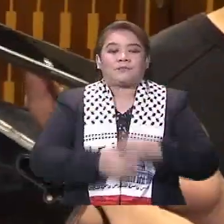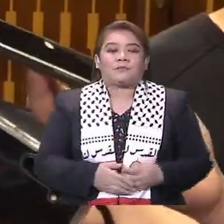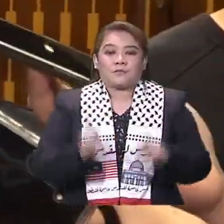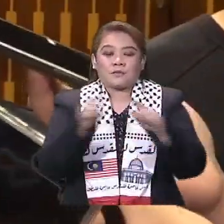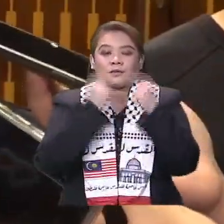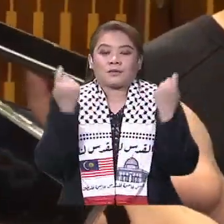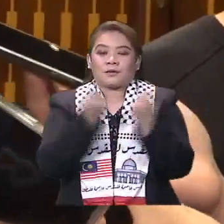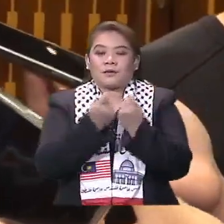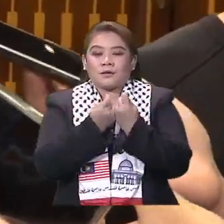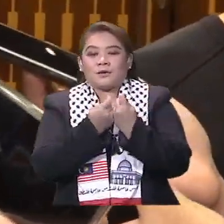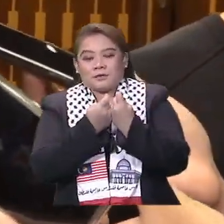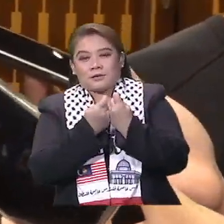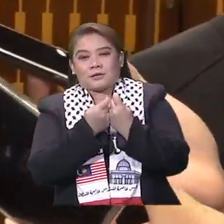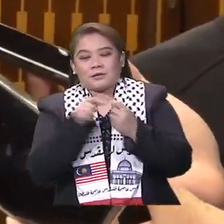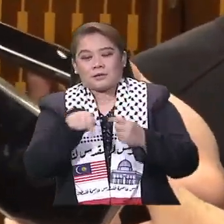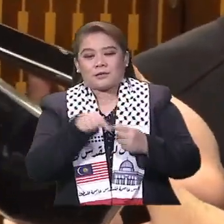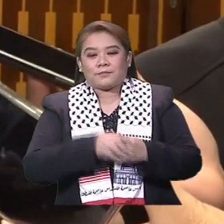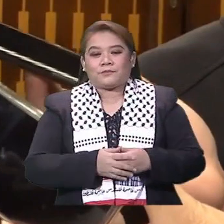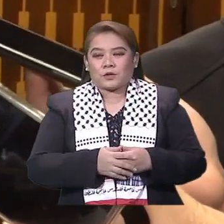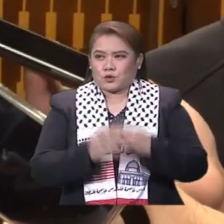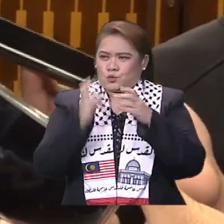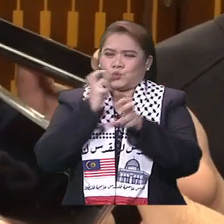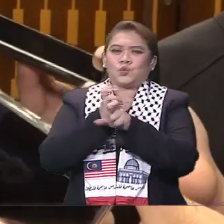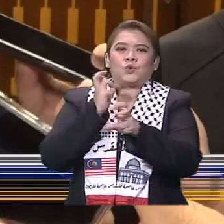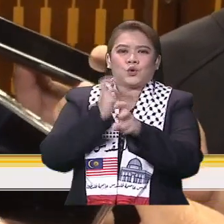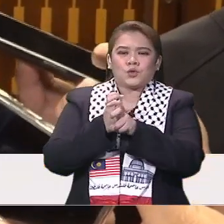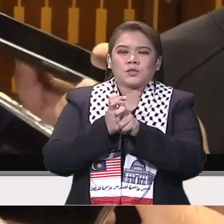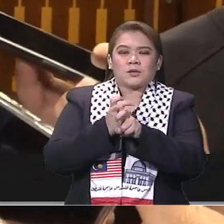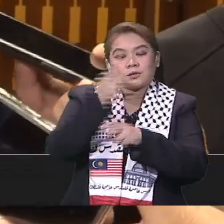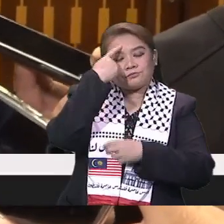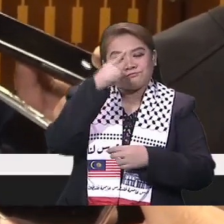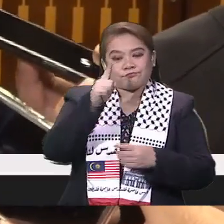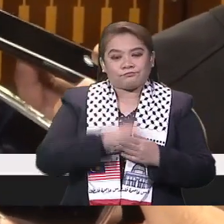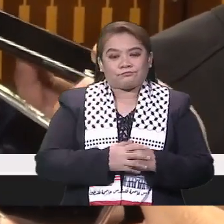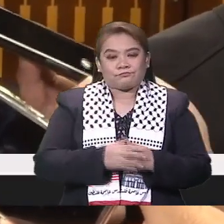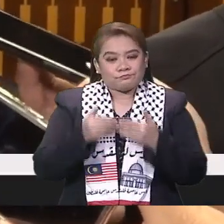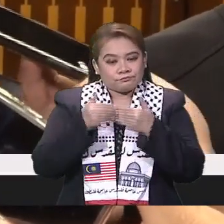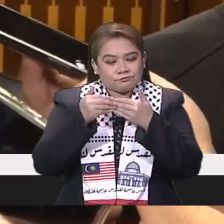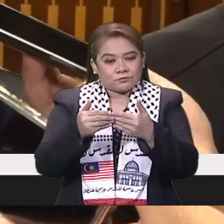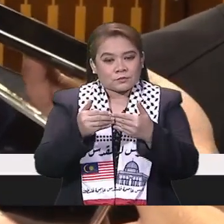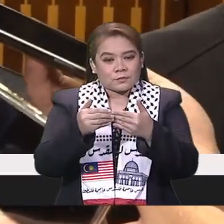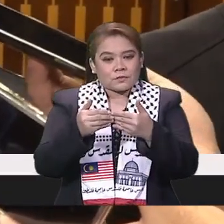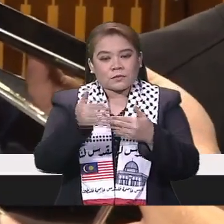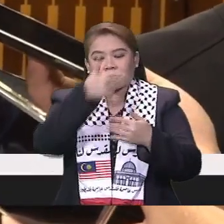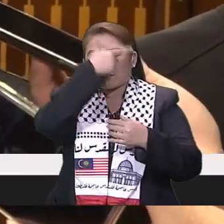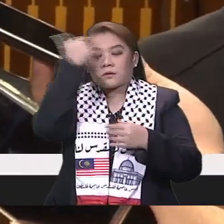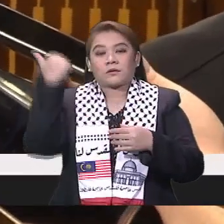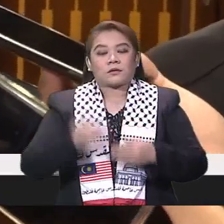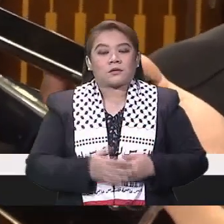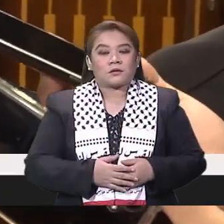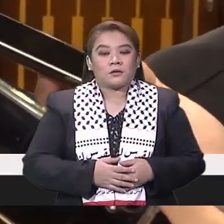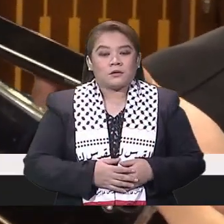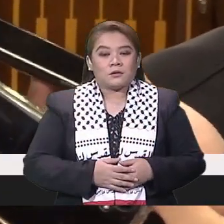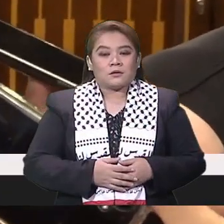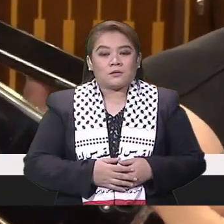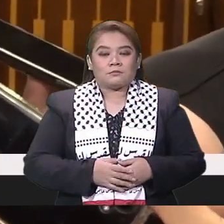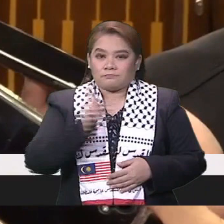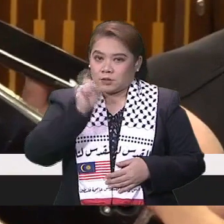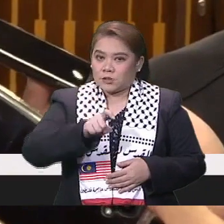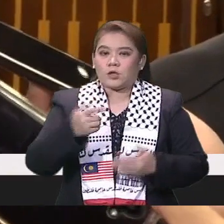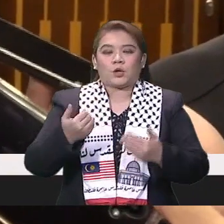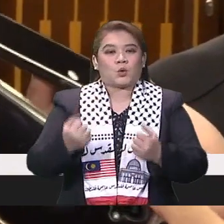event adalah satu event yang paling susah lagi. Susahlah untuk pasukan sepak takraw Malaysia sebab kita kena